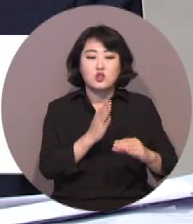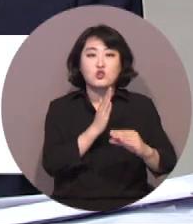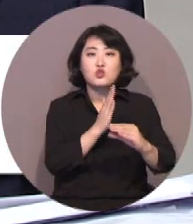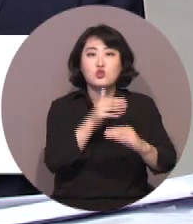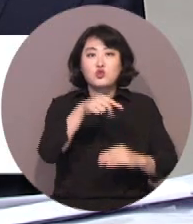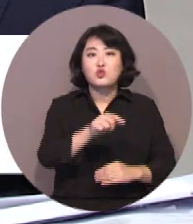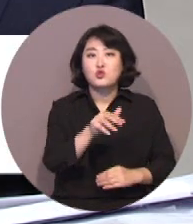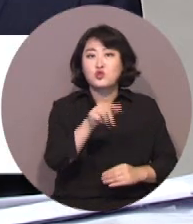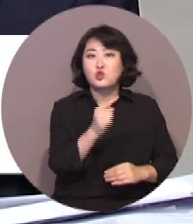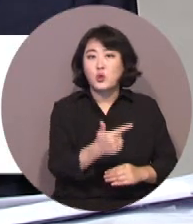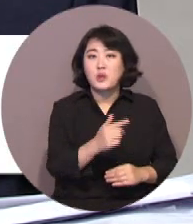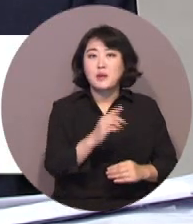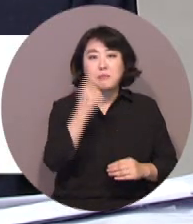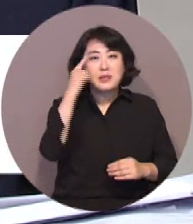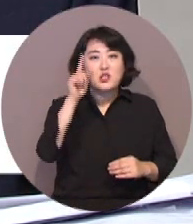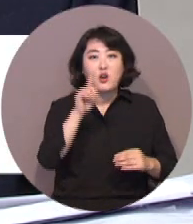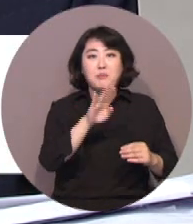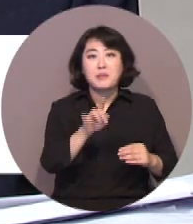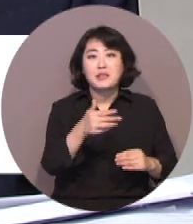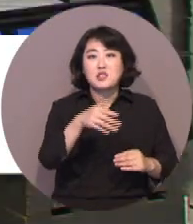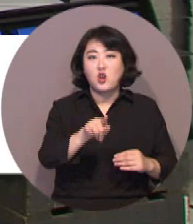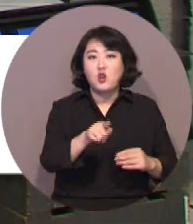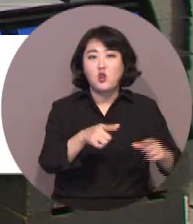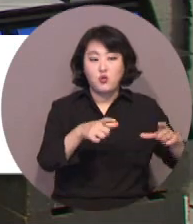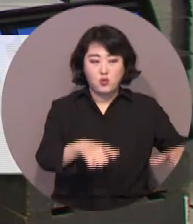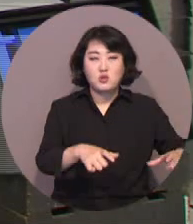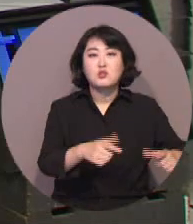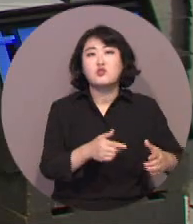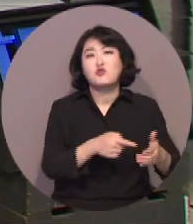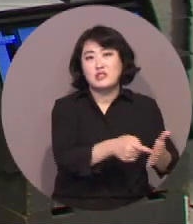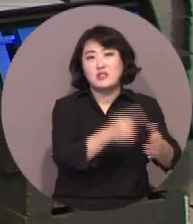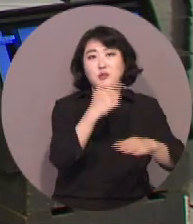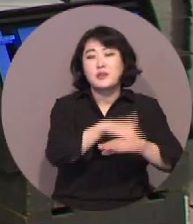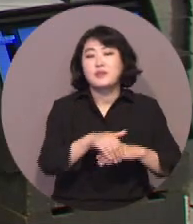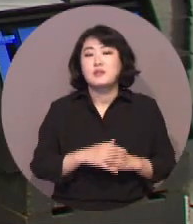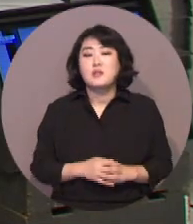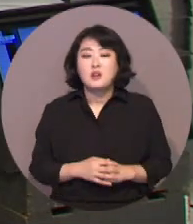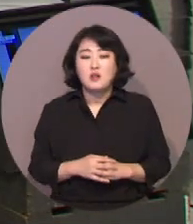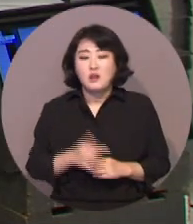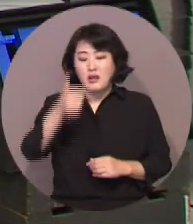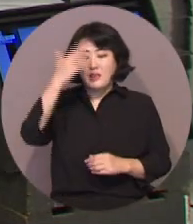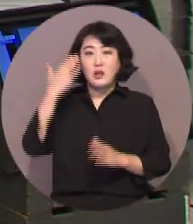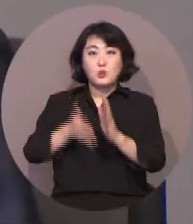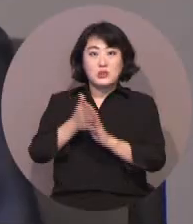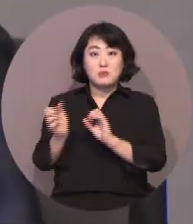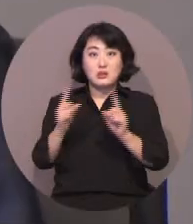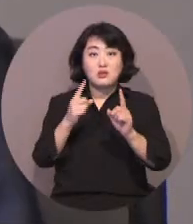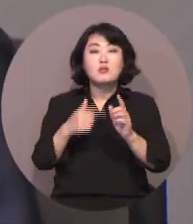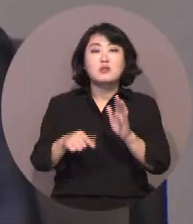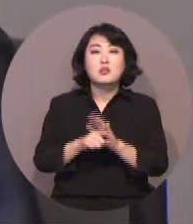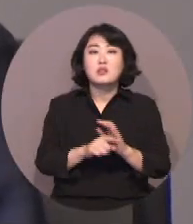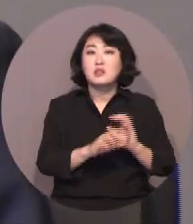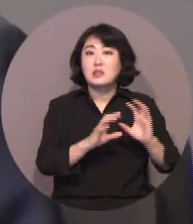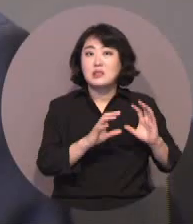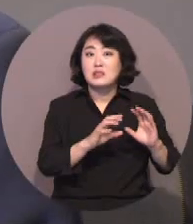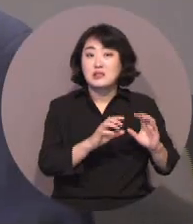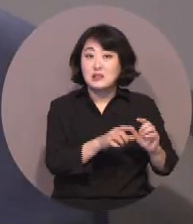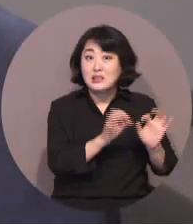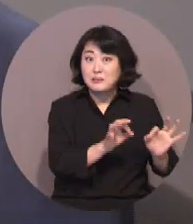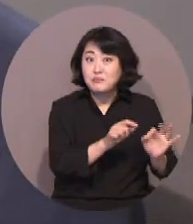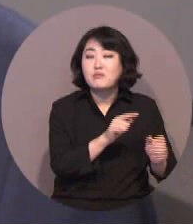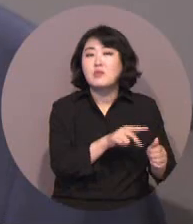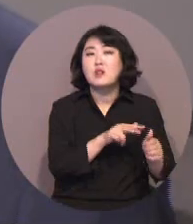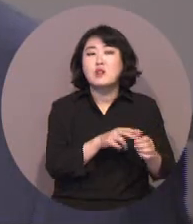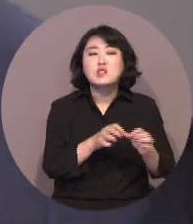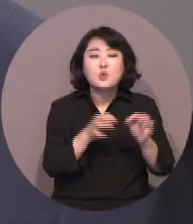벤츠 밸리 꼭 추진하라고 하구요 원도심 경제 활성화 방안에 대해서 김 광 신 후보는 그동안 에